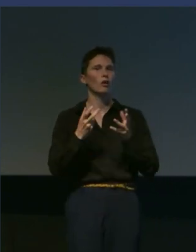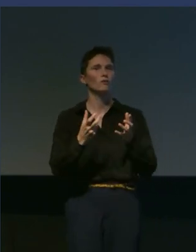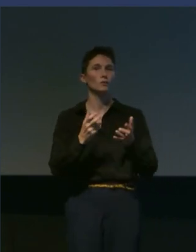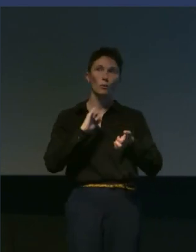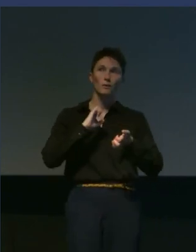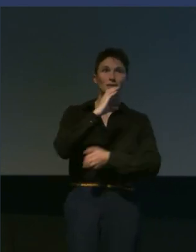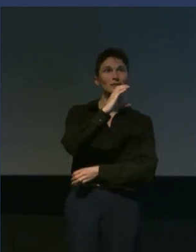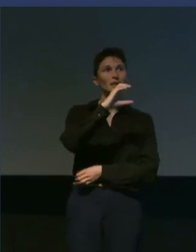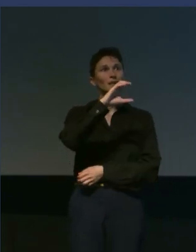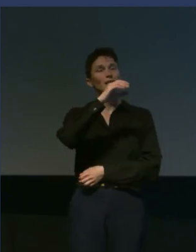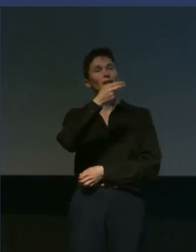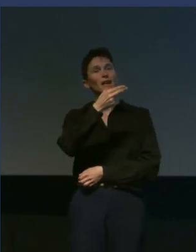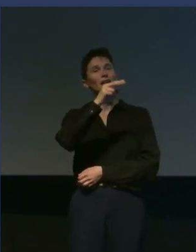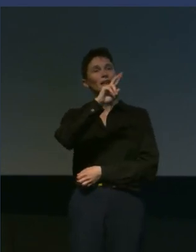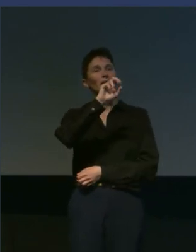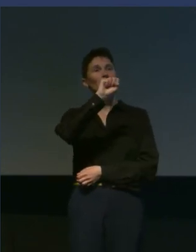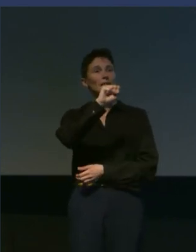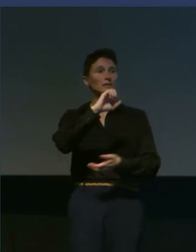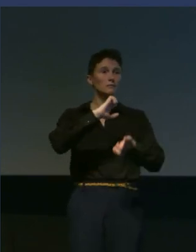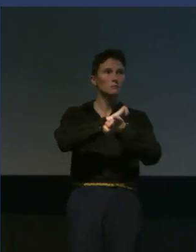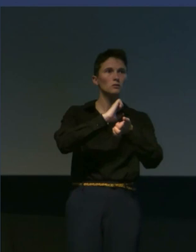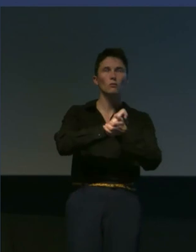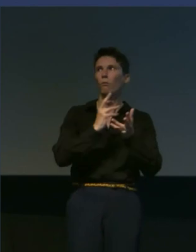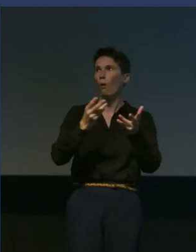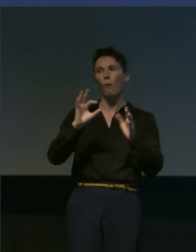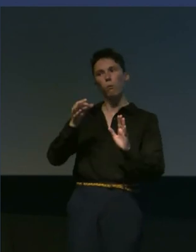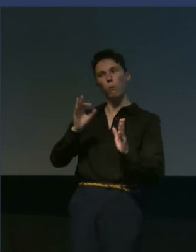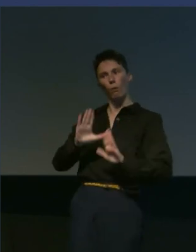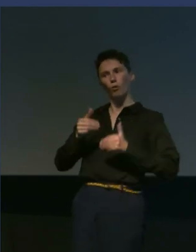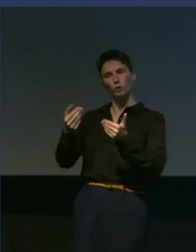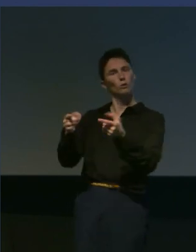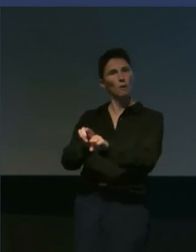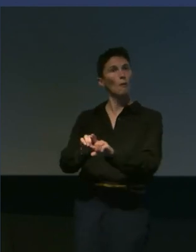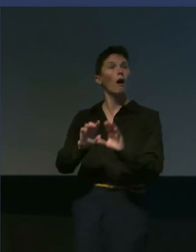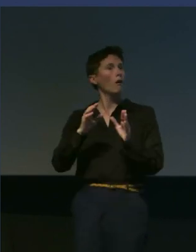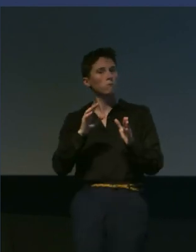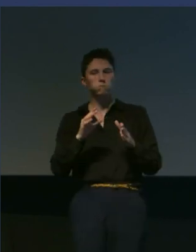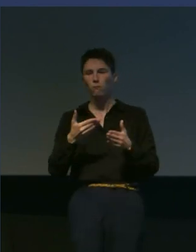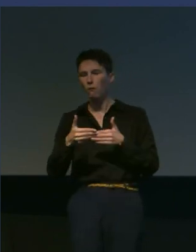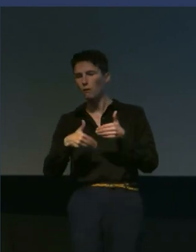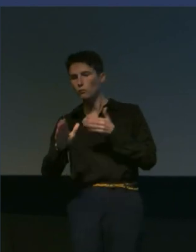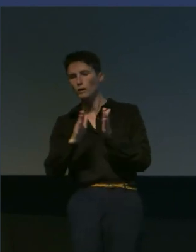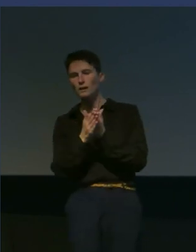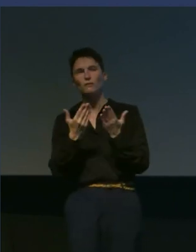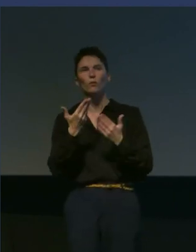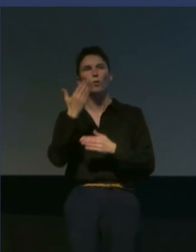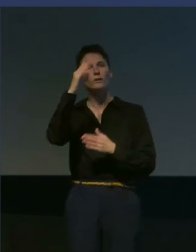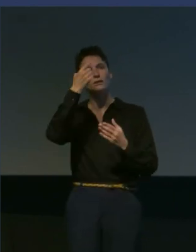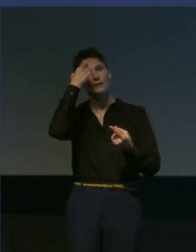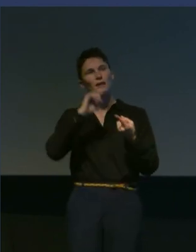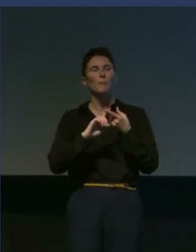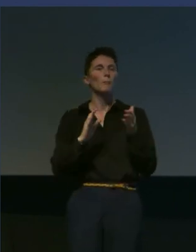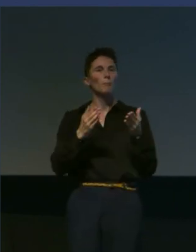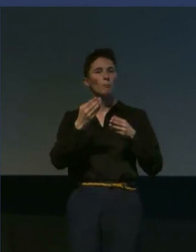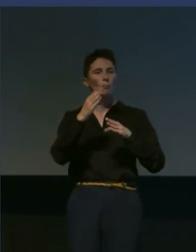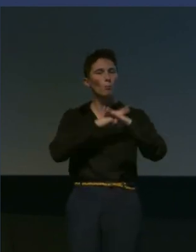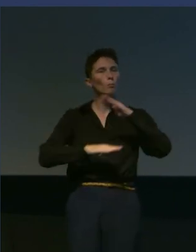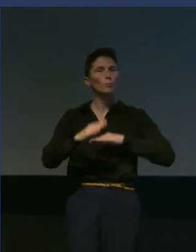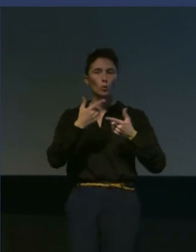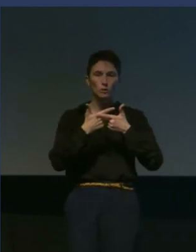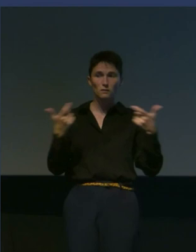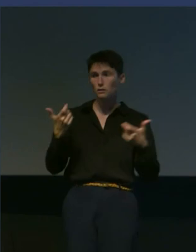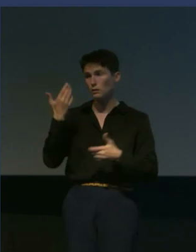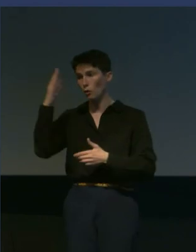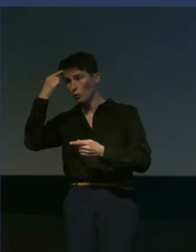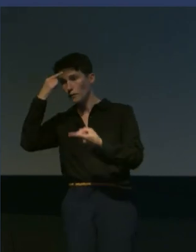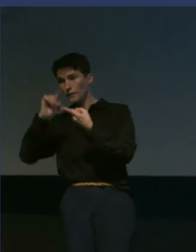vu dans mon expérience. Et donc, il y en a un sur la biodiversité qui est sorti, un autre sur les coraux. Et en fait, le